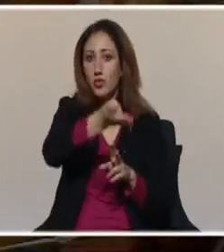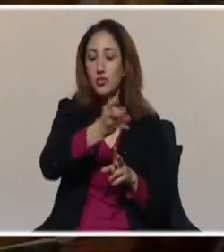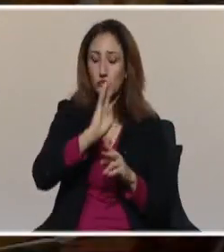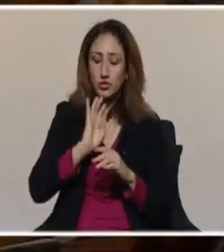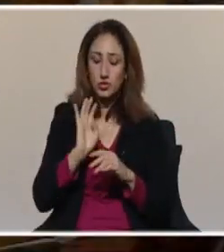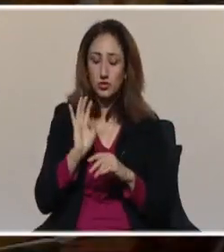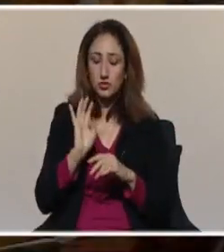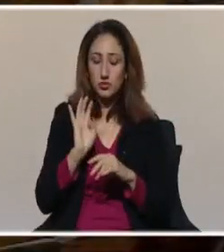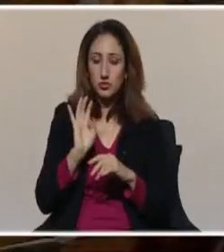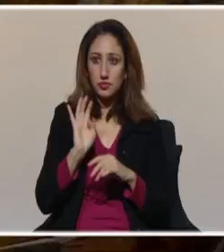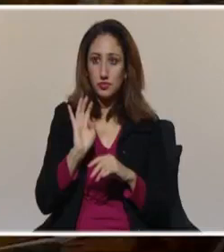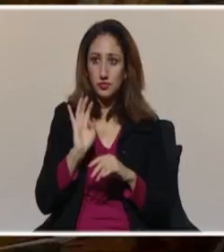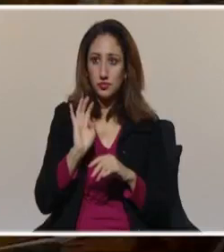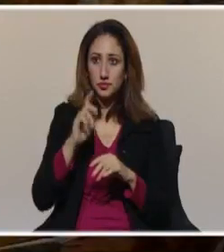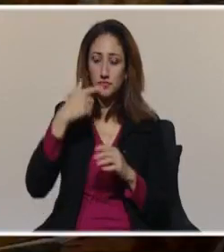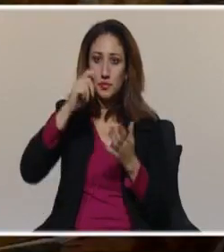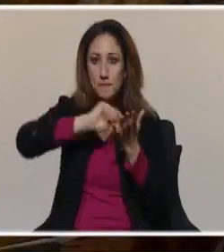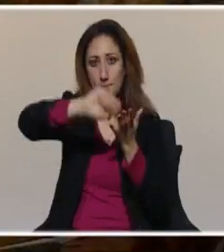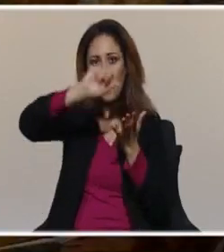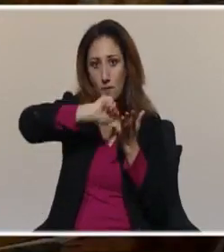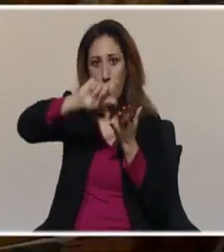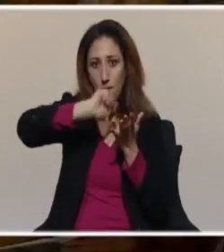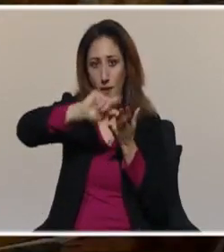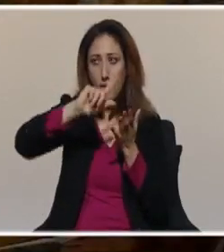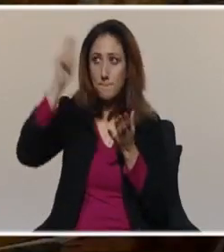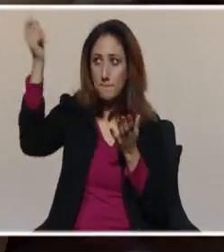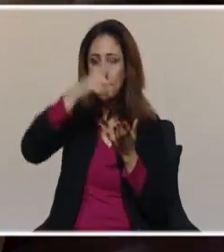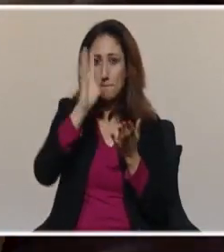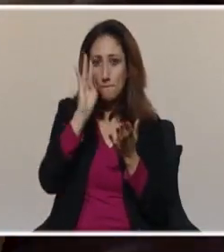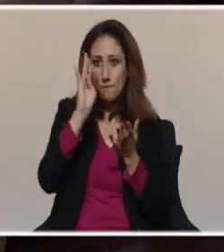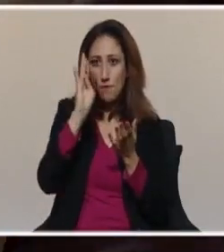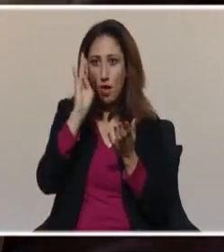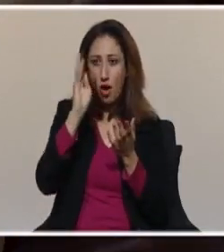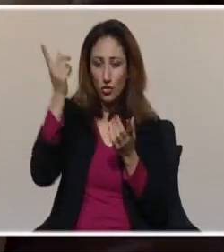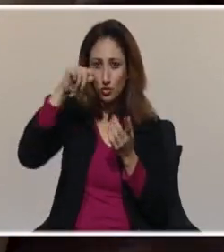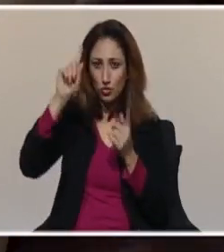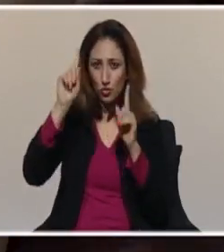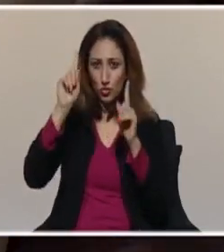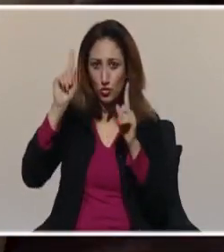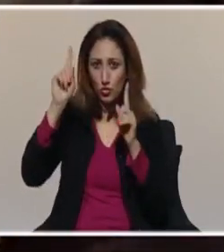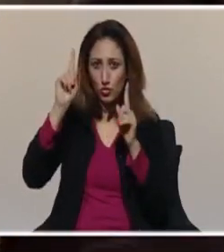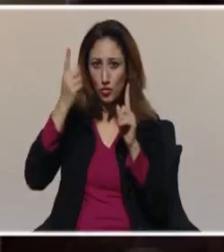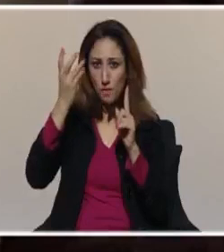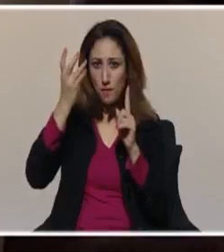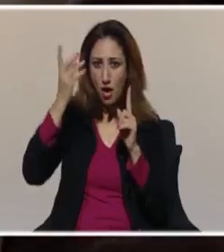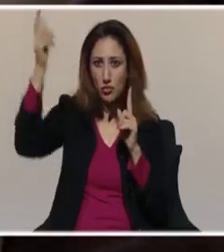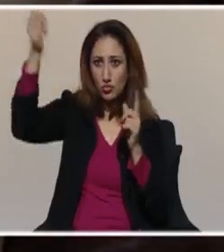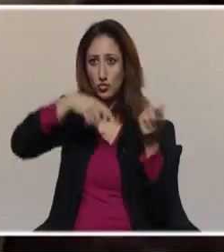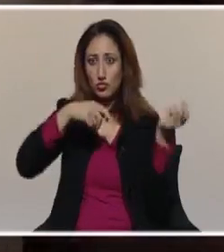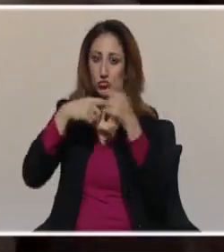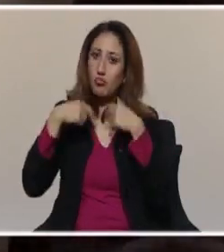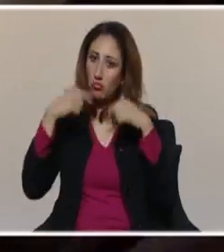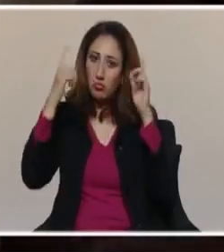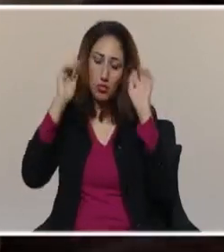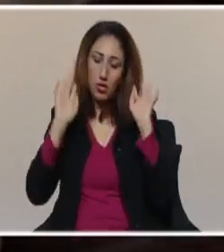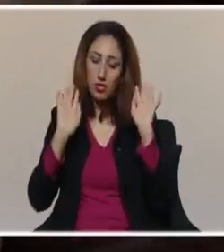عليه هاني ترسل لها ايضا رسائل صوتيه، هل في نوع من المراسله ما بينهم؟ جميل. ايه حقيقه الكلام ده؟ تجيبها لنا. انا لا اعلم شيء.